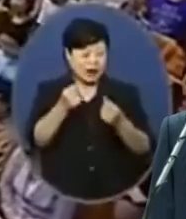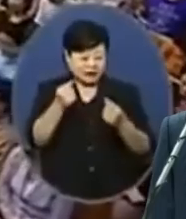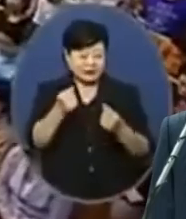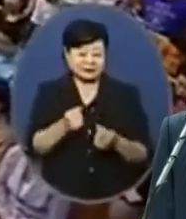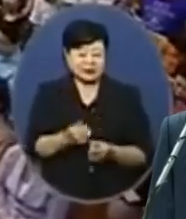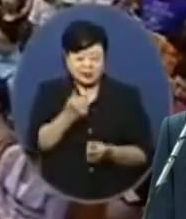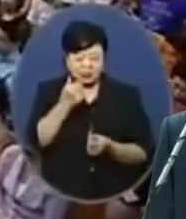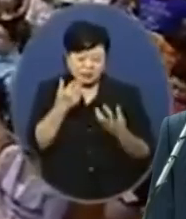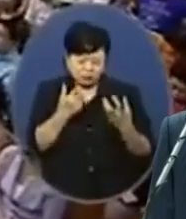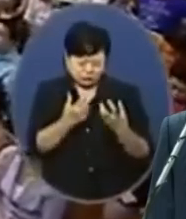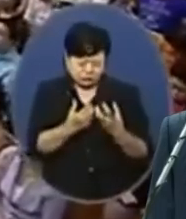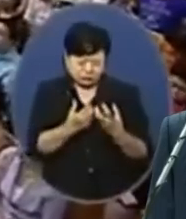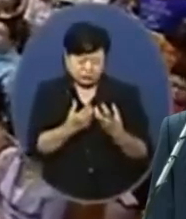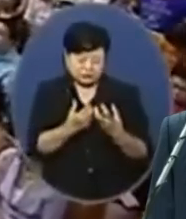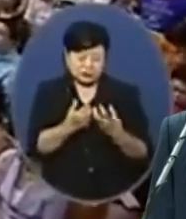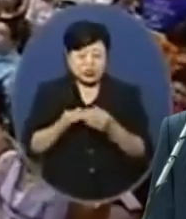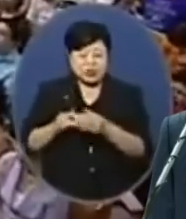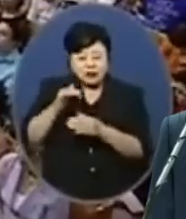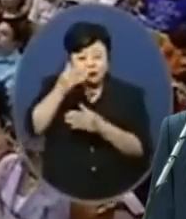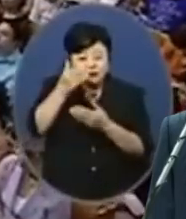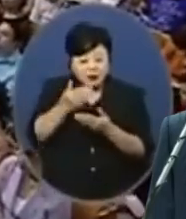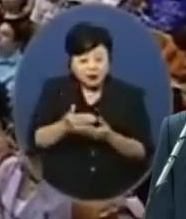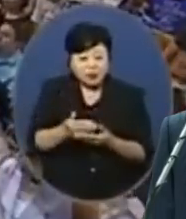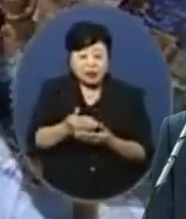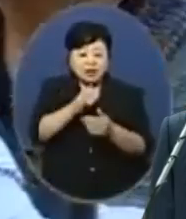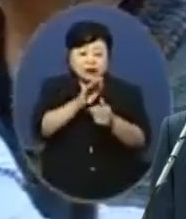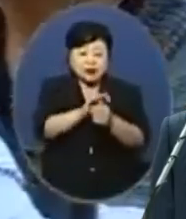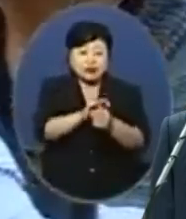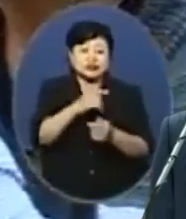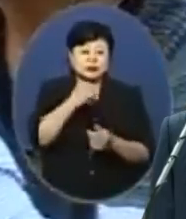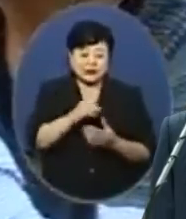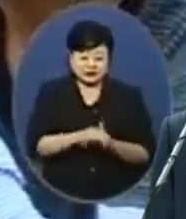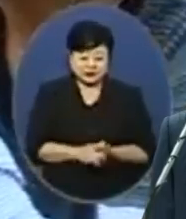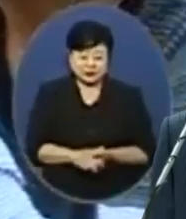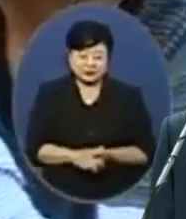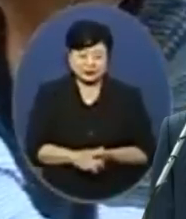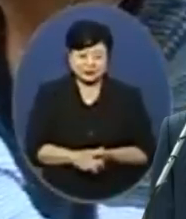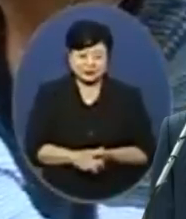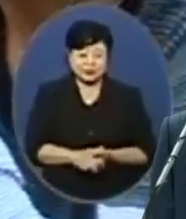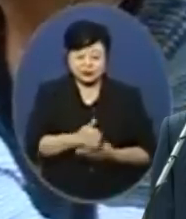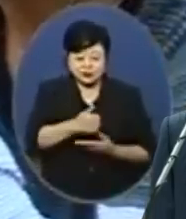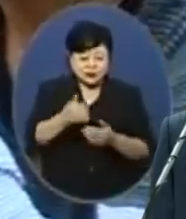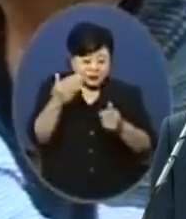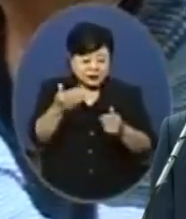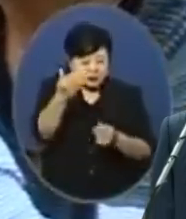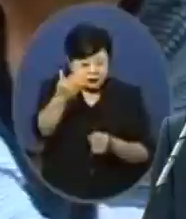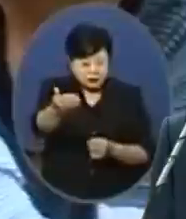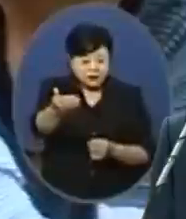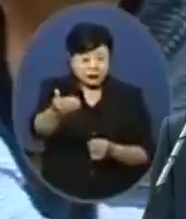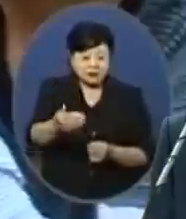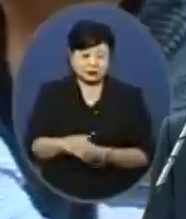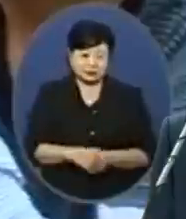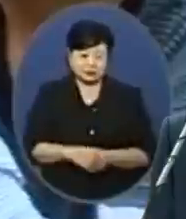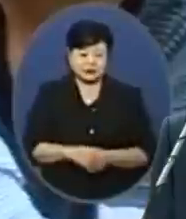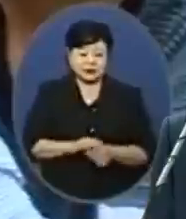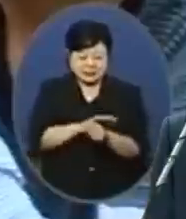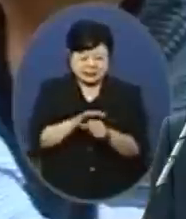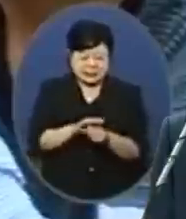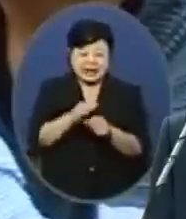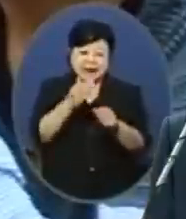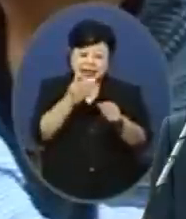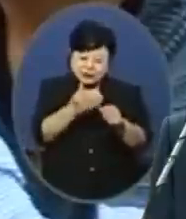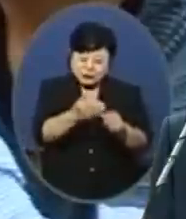강건하고 생명을 얻되 넘치게 얻도록 해주기를 원하시는 것입니다. 주님께서 여러분을 의지간히